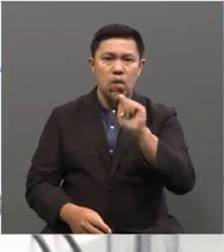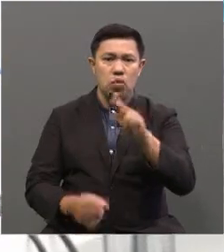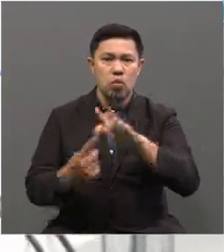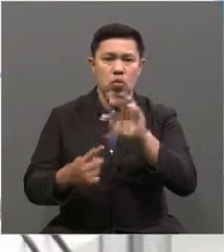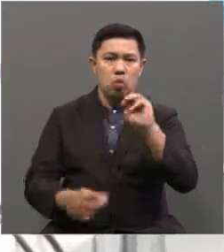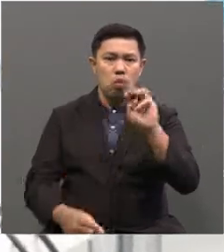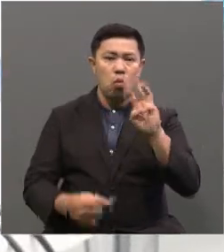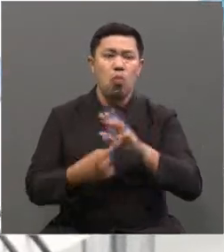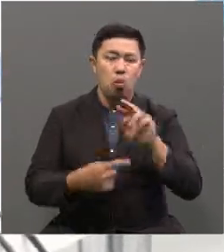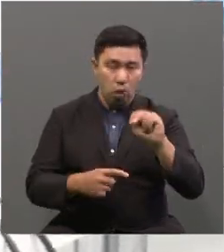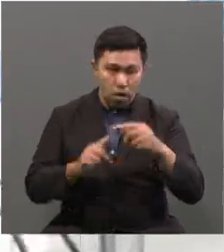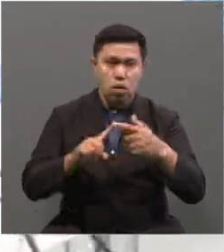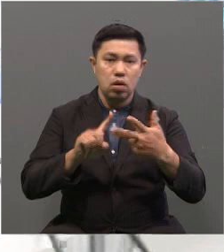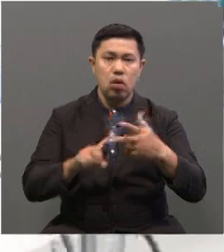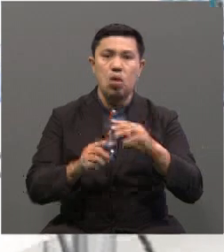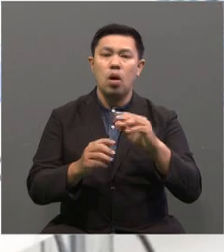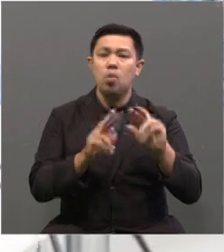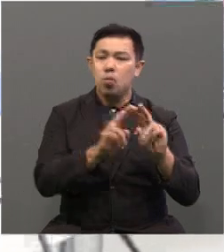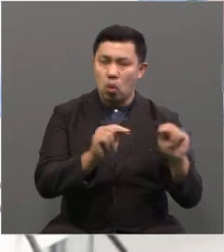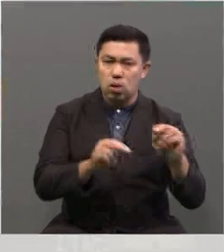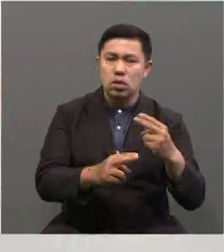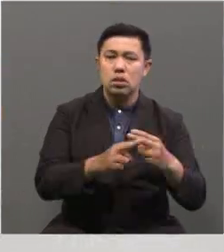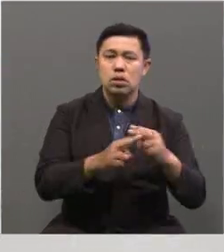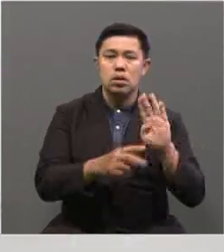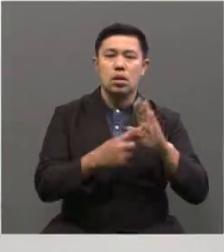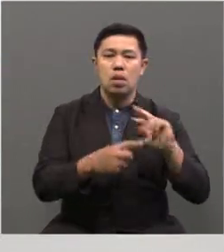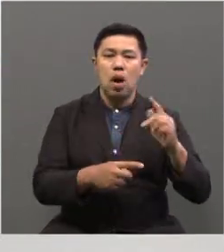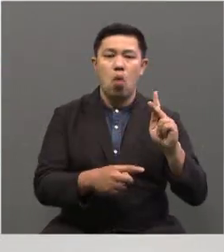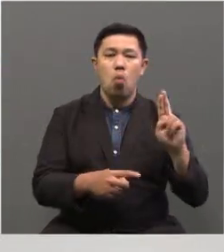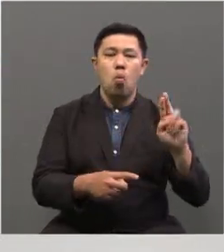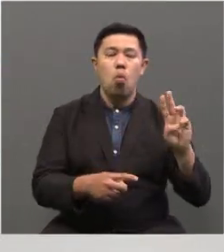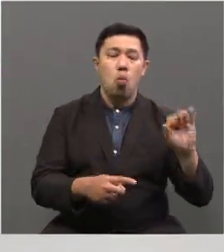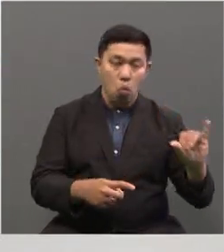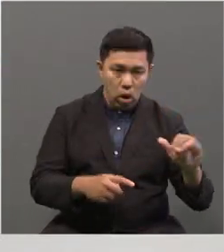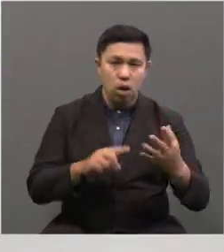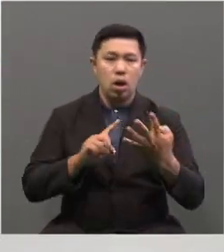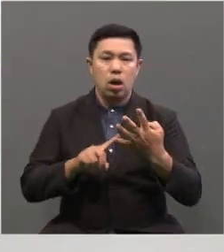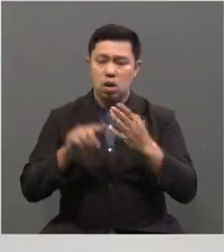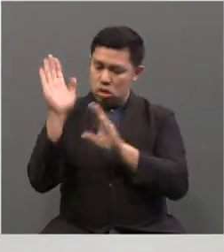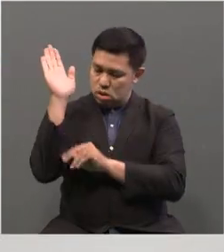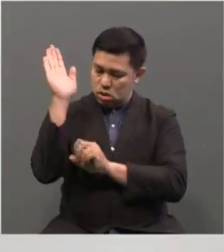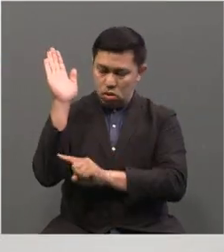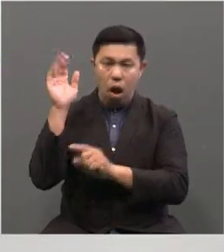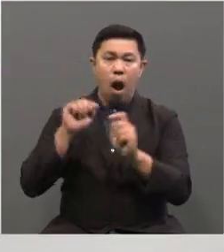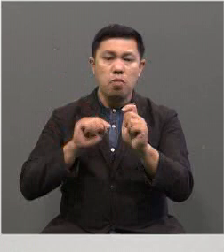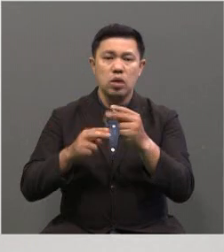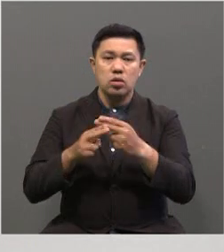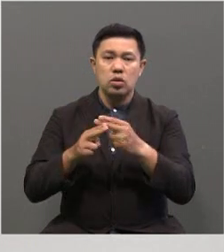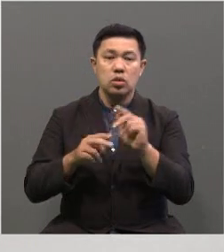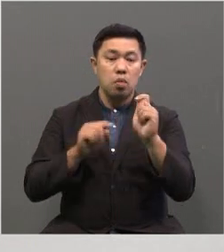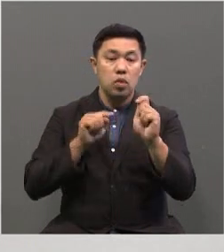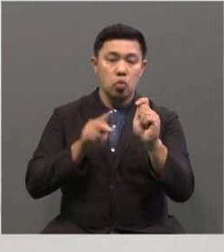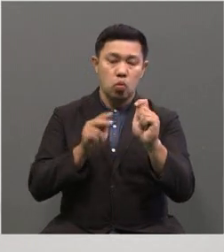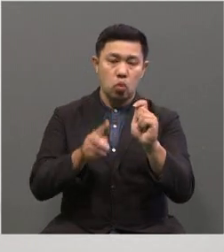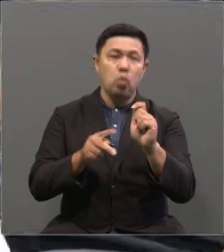างสถานีตำรวจภูธรบางกรวยที่จังหวัดนนทบุรีแล้วก็ที่สถานีตำรวจภูธรทุ่งสงจังหวัดนครศรีธรรมราชด้วยนะคะนอกจ